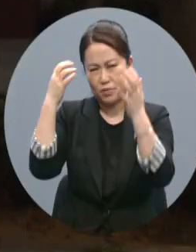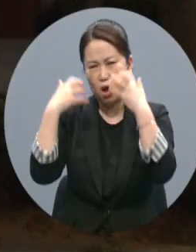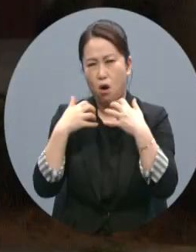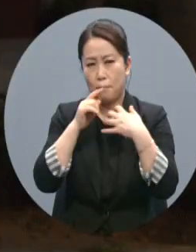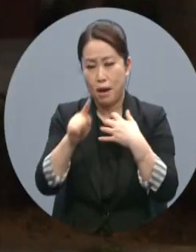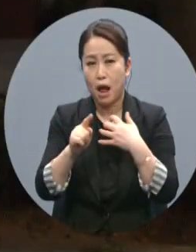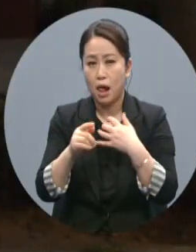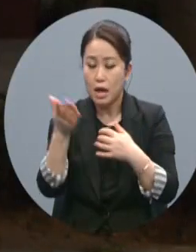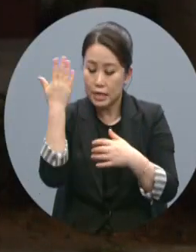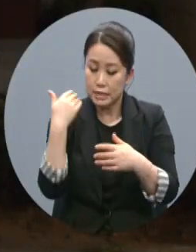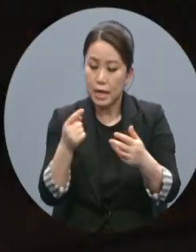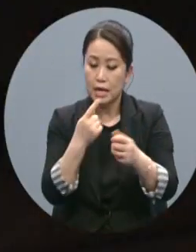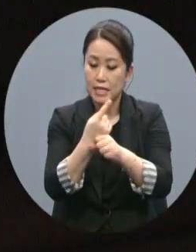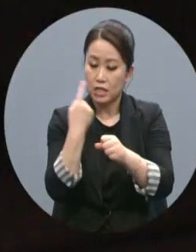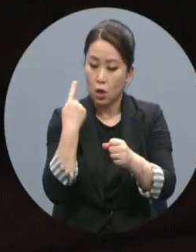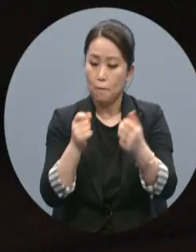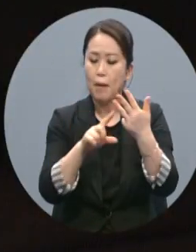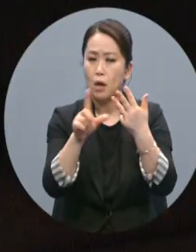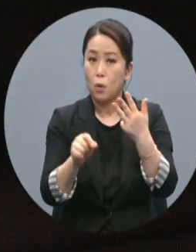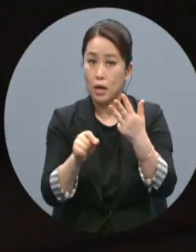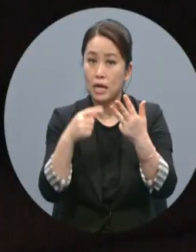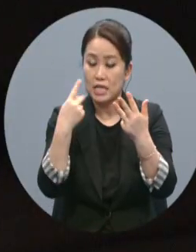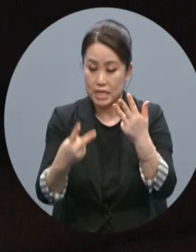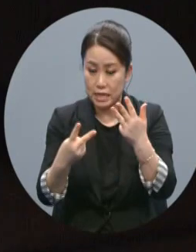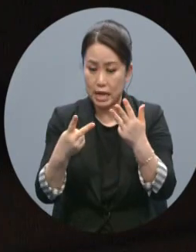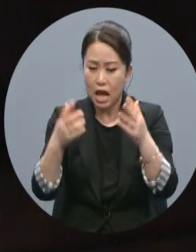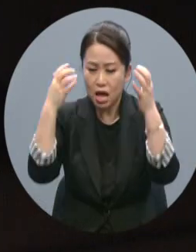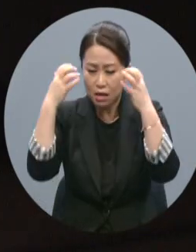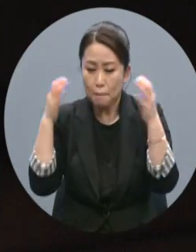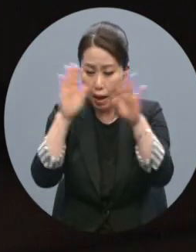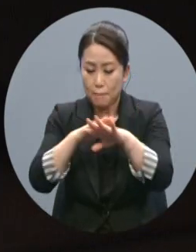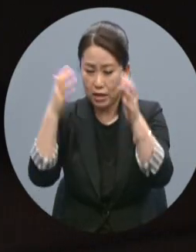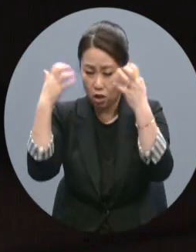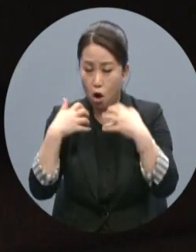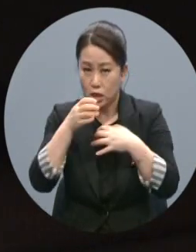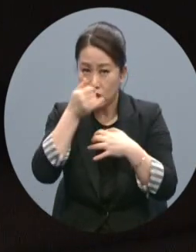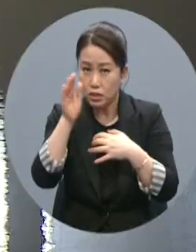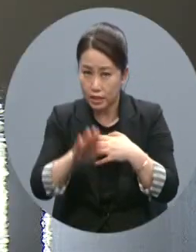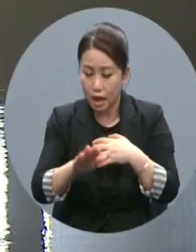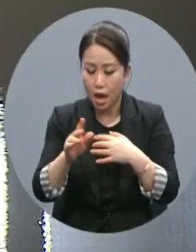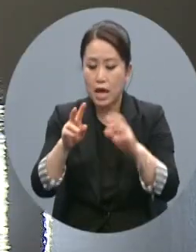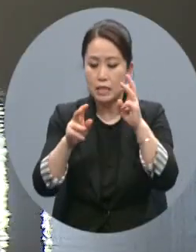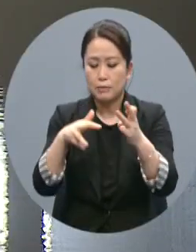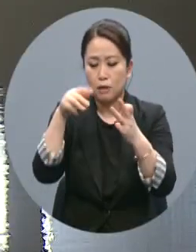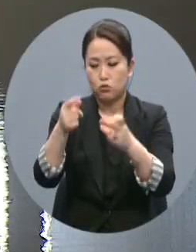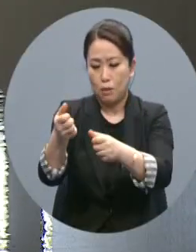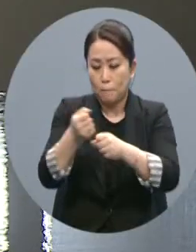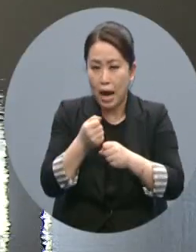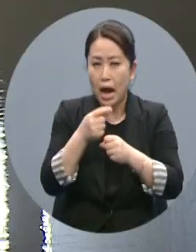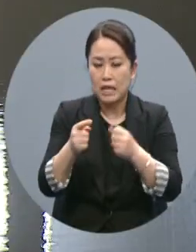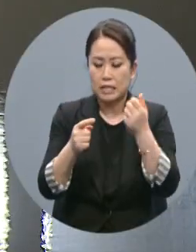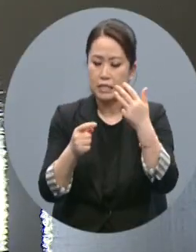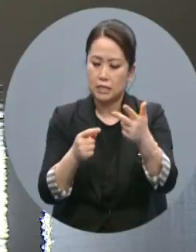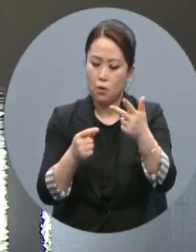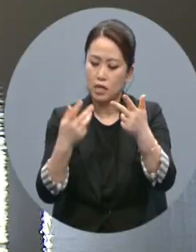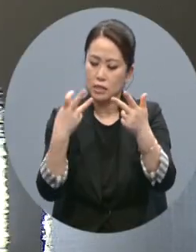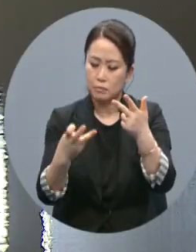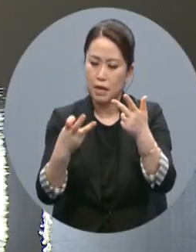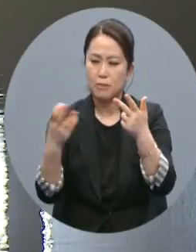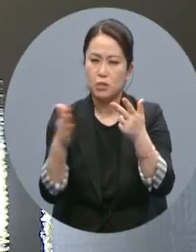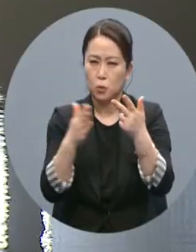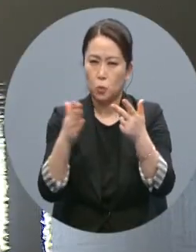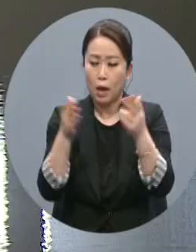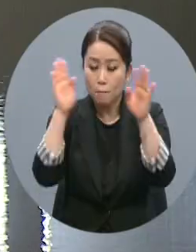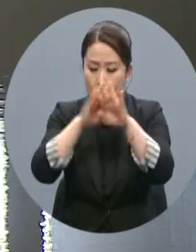첫 열대야가 발생했는데 올해는 지난해보다 약 3주가량 이른 7월 13일경 첫 열대야가 나타날 것으로